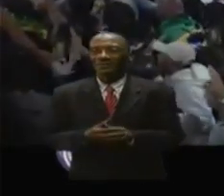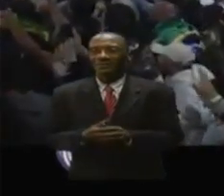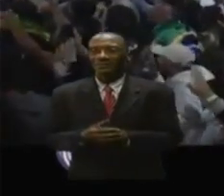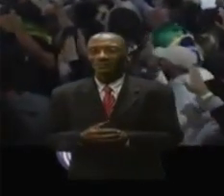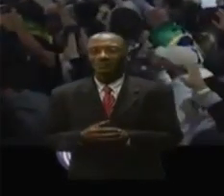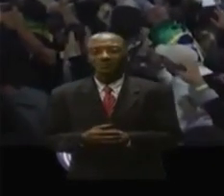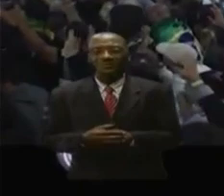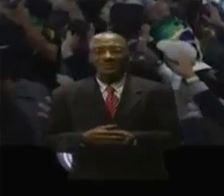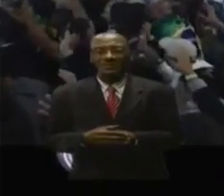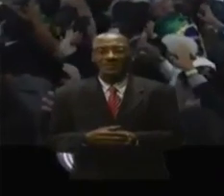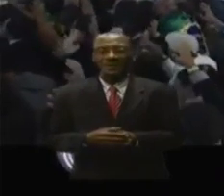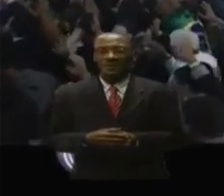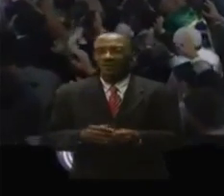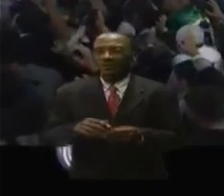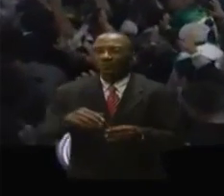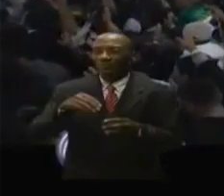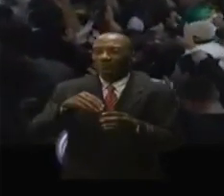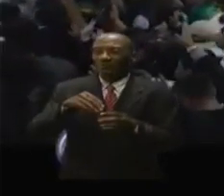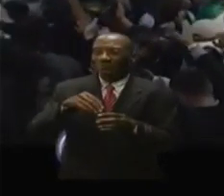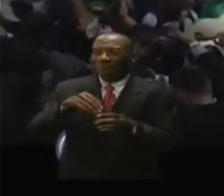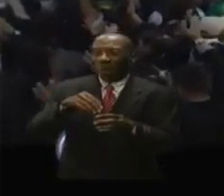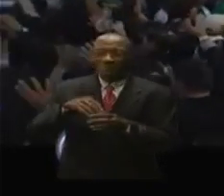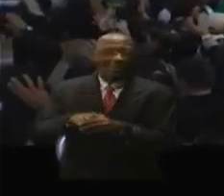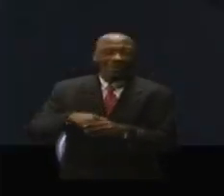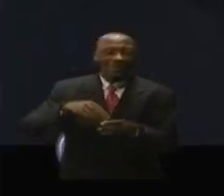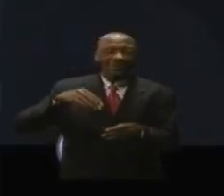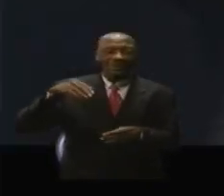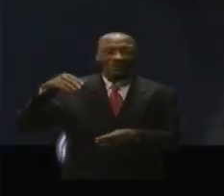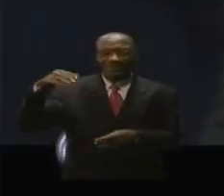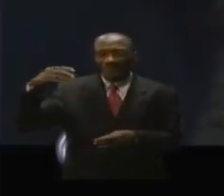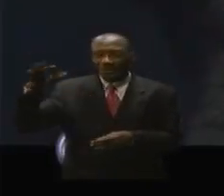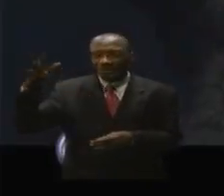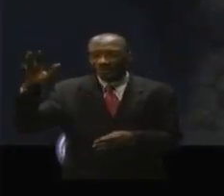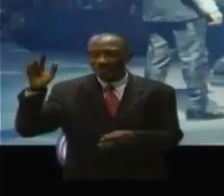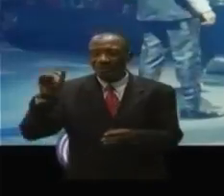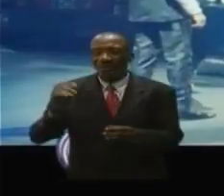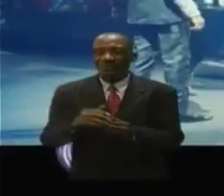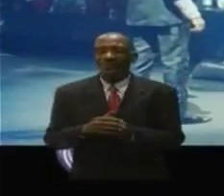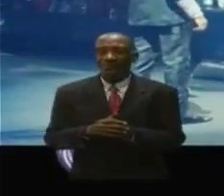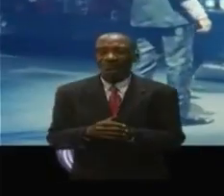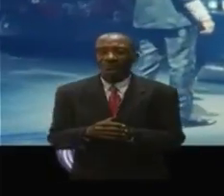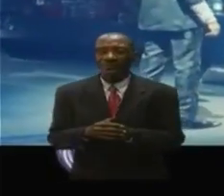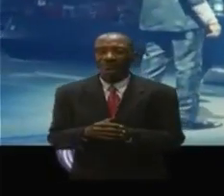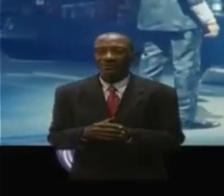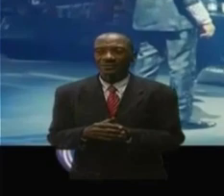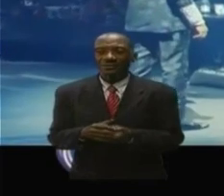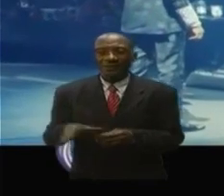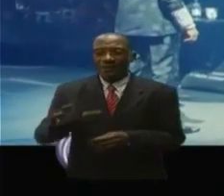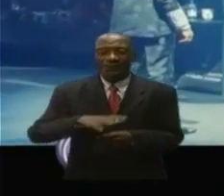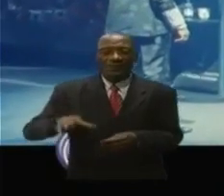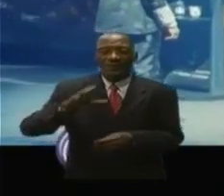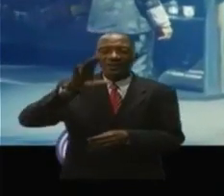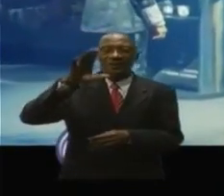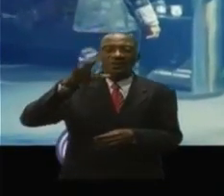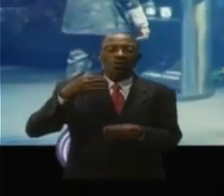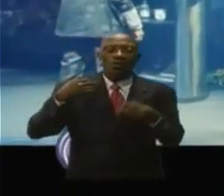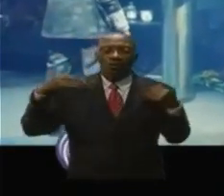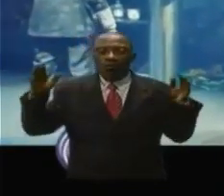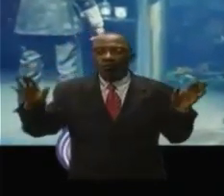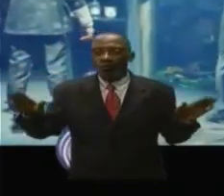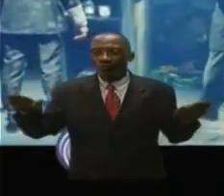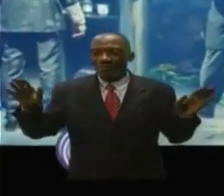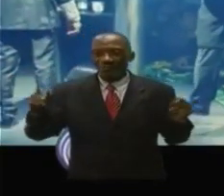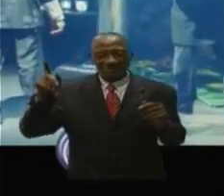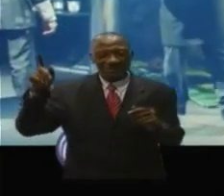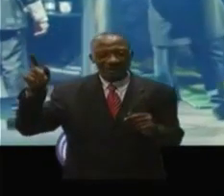jaune étoilé de la République démocratique du Congo souffler dans le ciel colombien grâce à la remarquable participation de l'apôtre Léopold